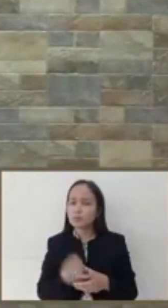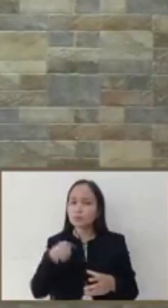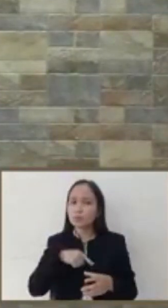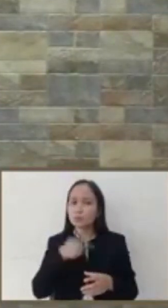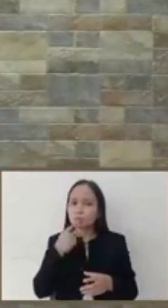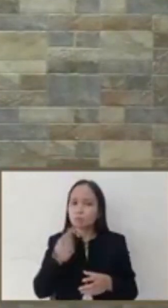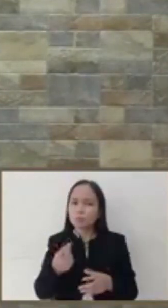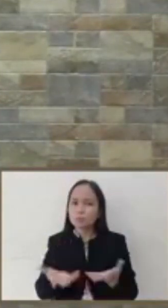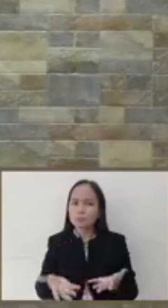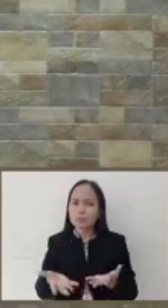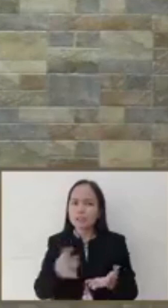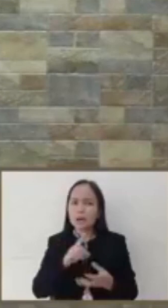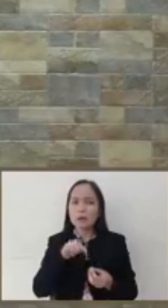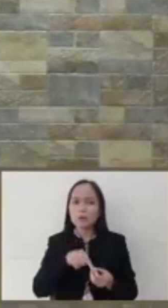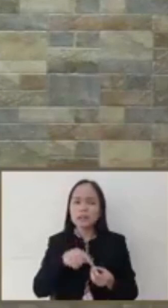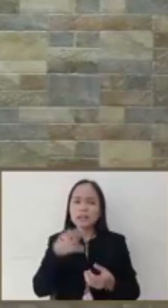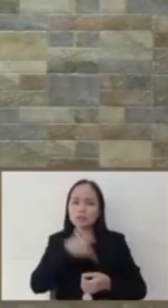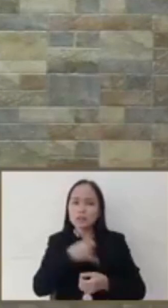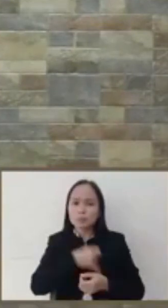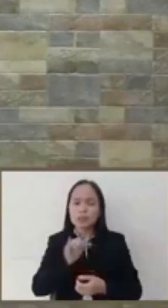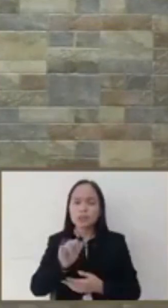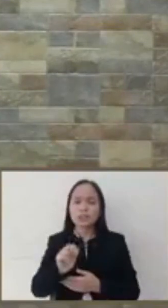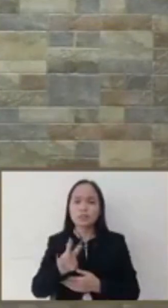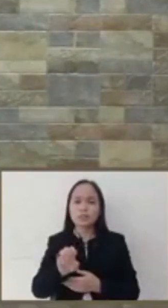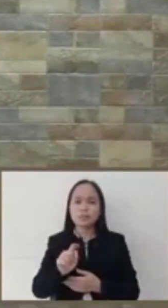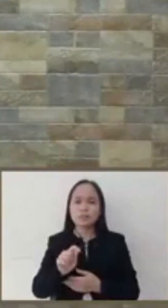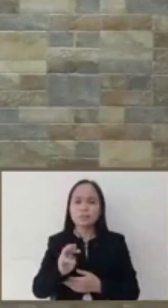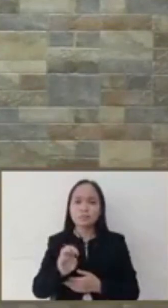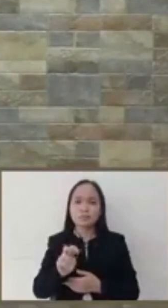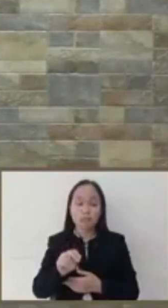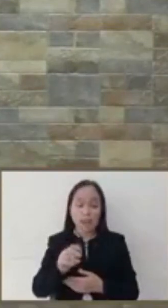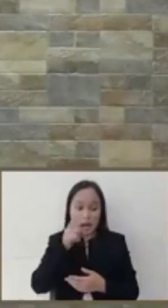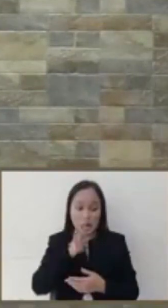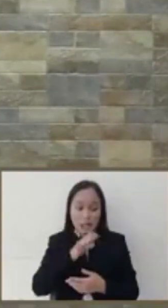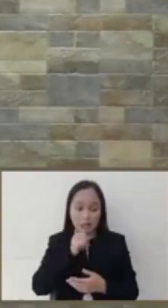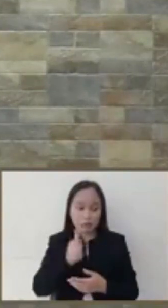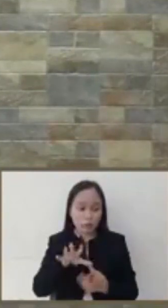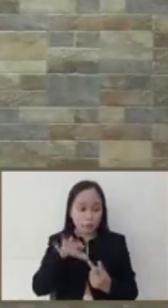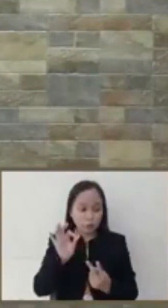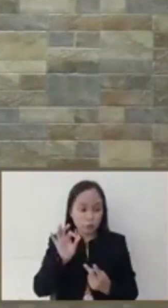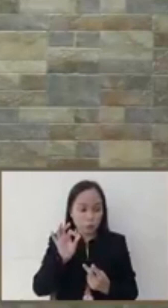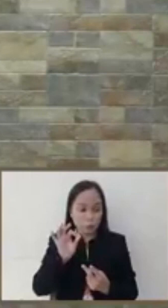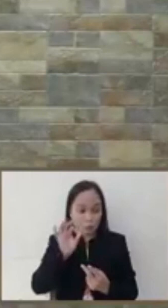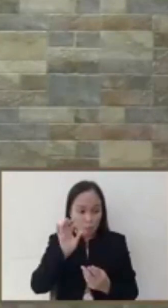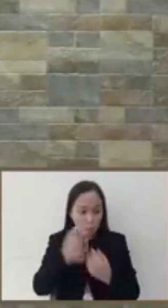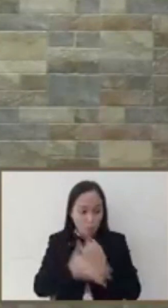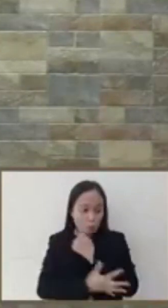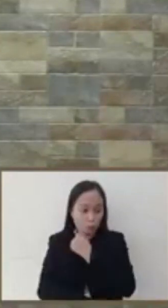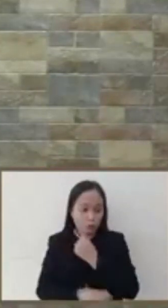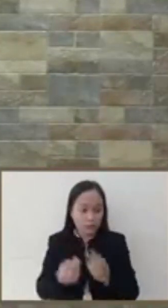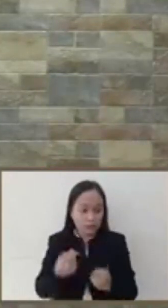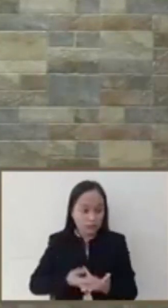see, hearken, my beloved brethren, hath not God chosen the poor of this world rich in